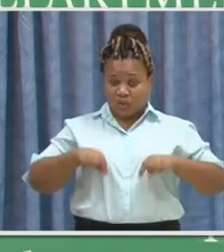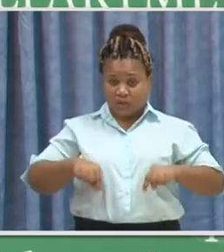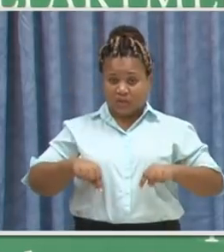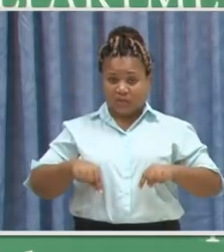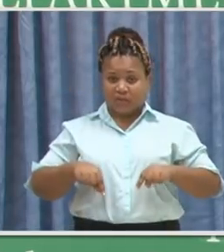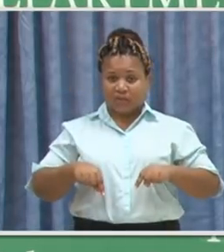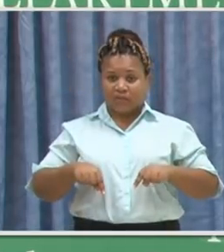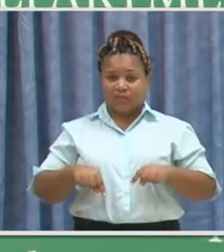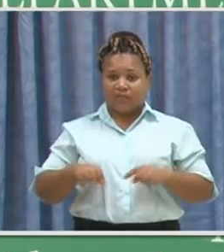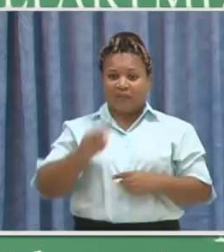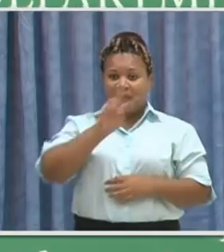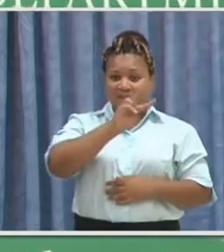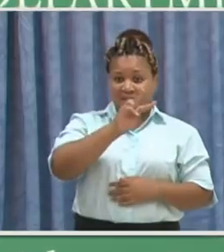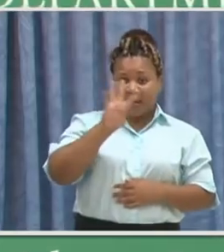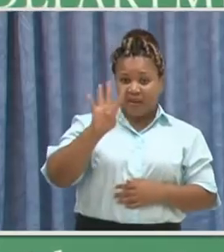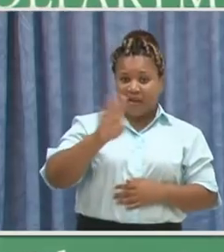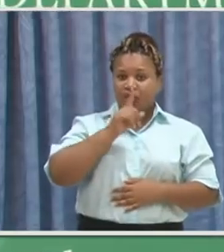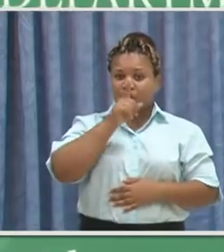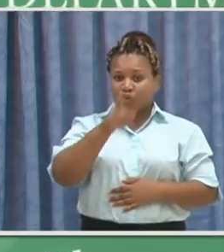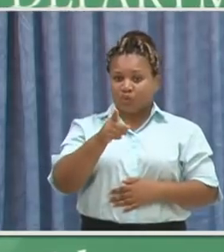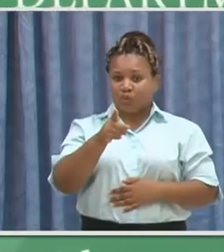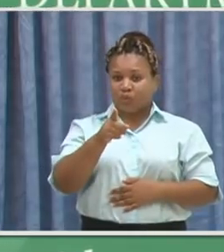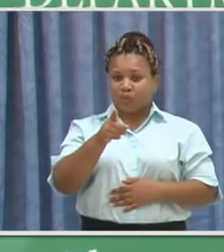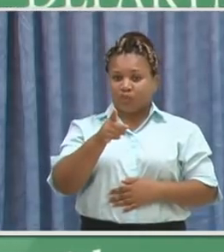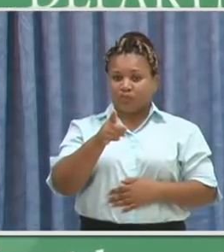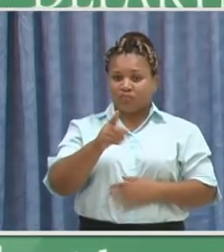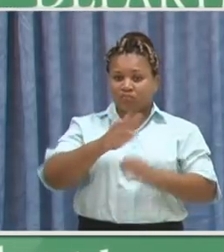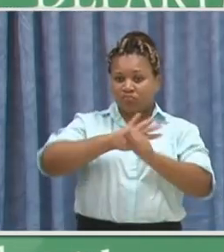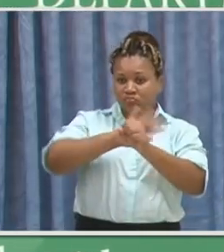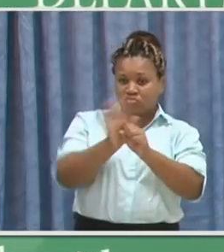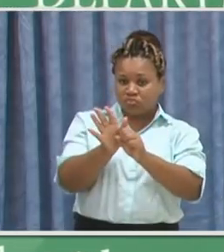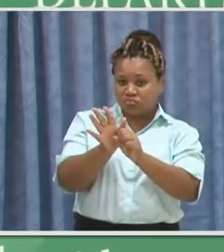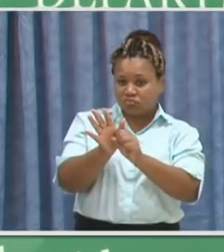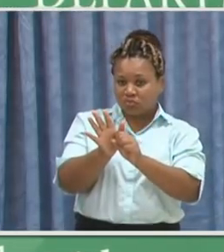jusqu'à aujourd'hui, nous n'avons pas aucun nouveau cas qui nous a détecté.